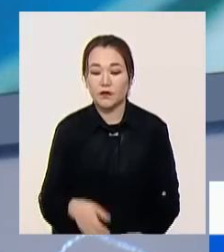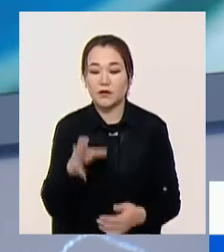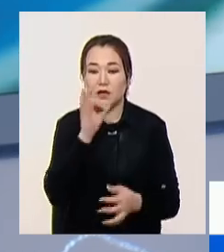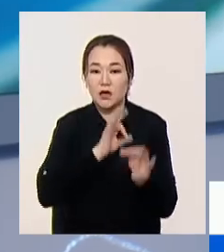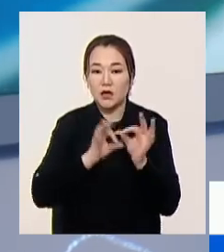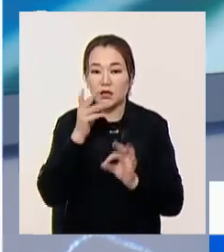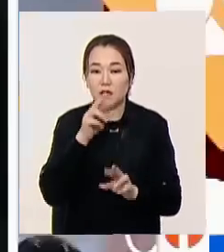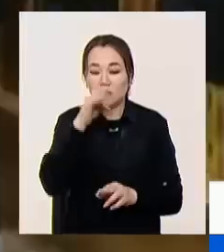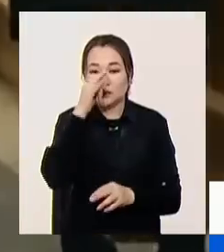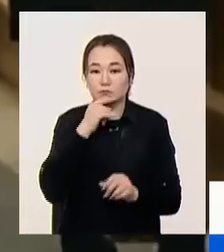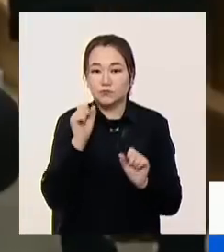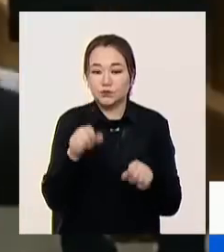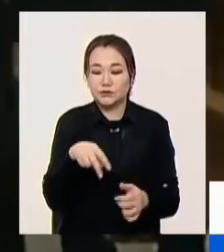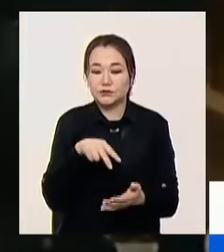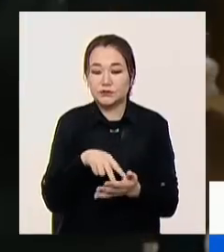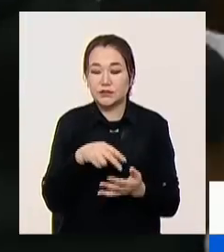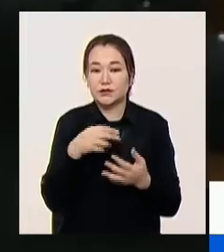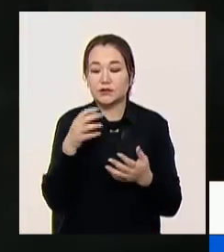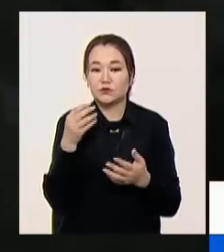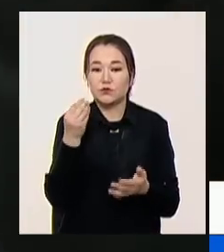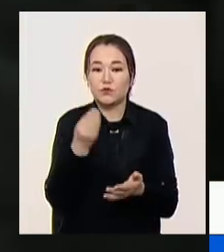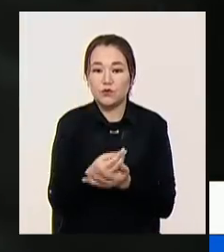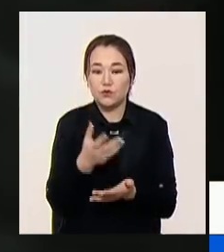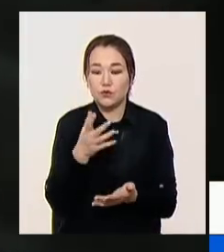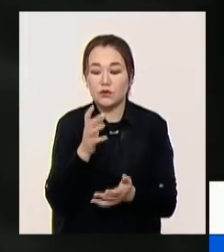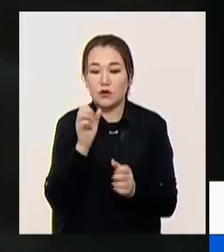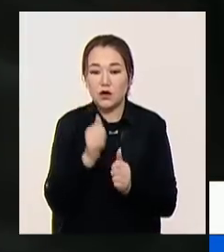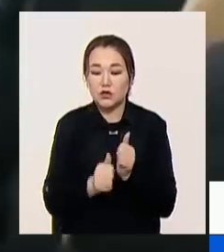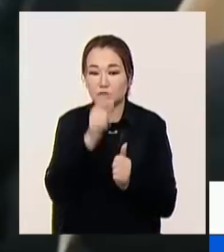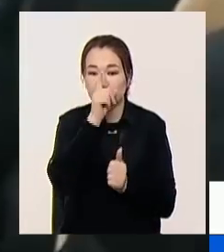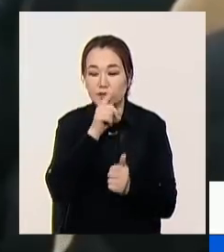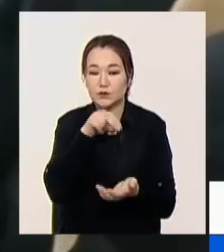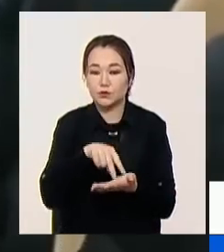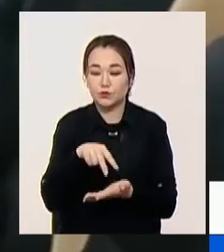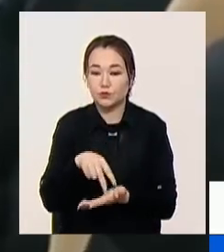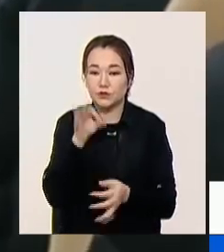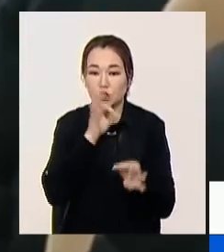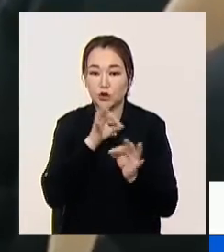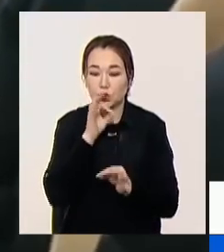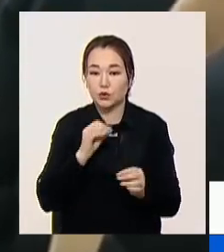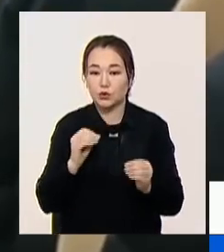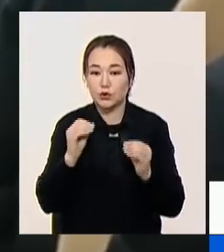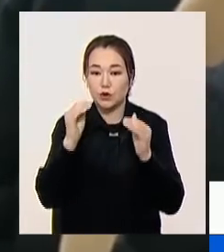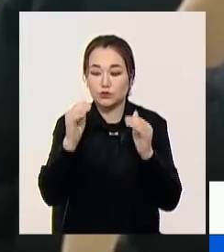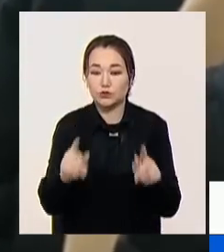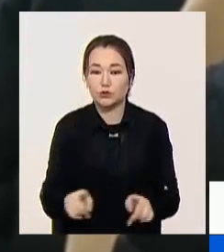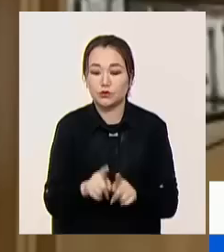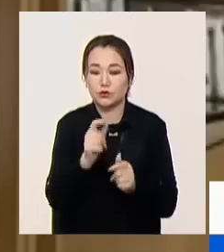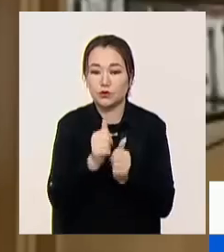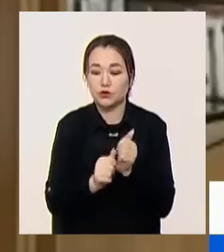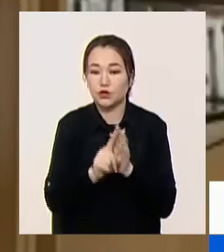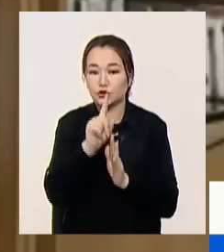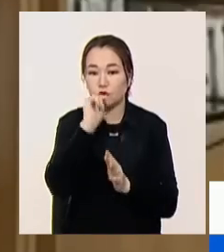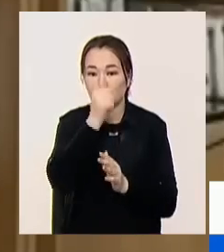Лекарства для казахстанцев могут стать недоступной роскошью. С каждым месяцем стоимость препаратов растет. Так, с начала года